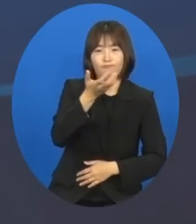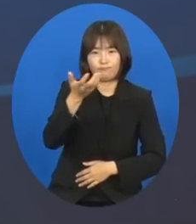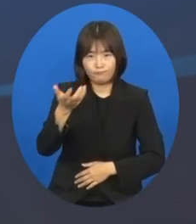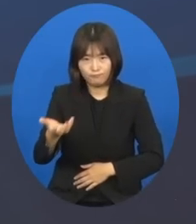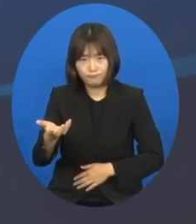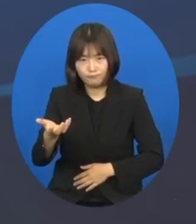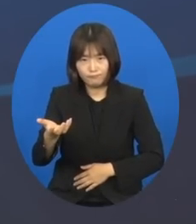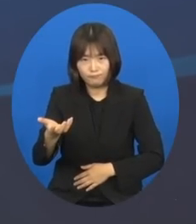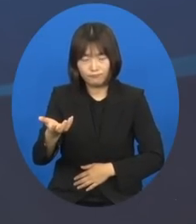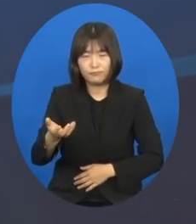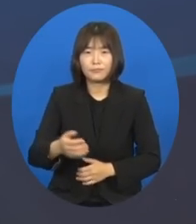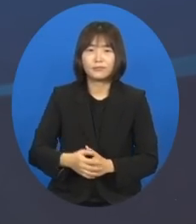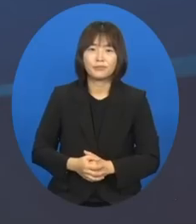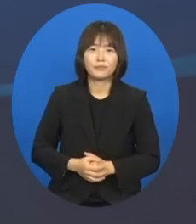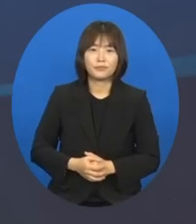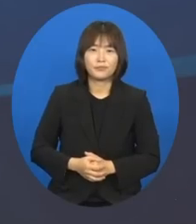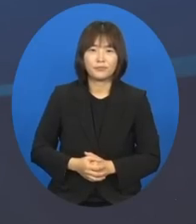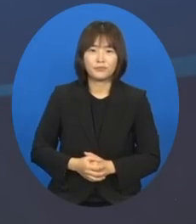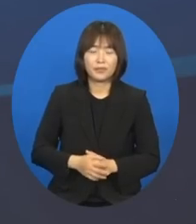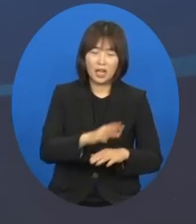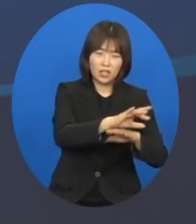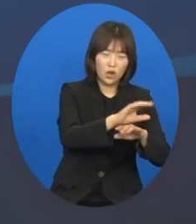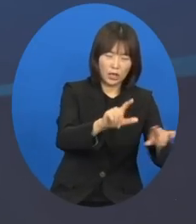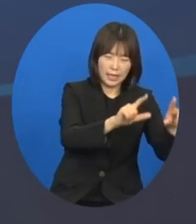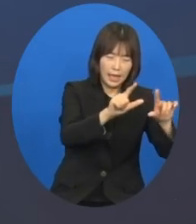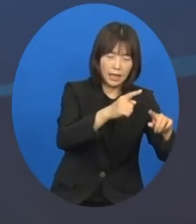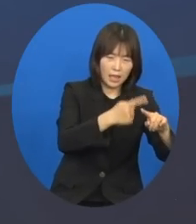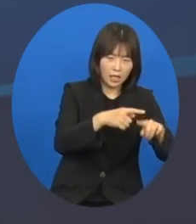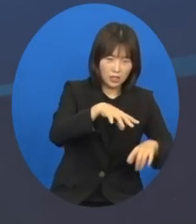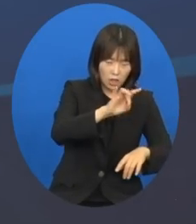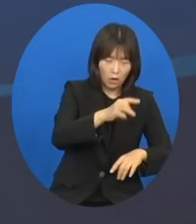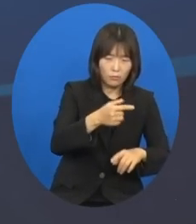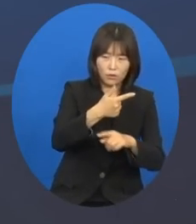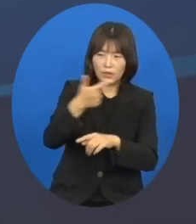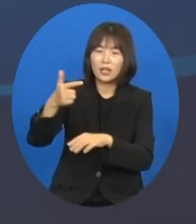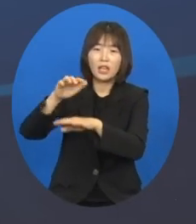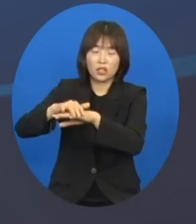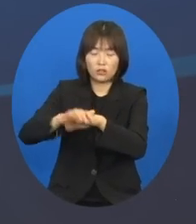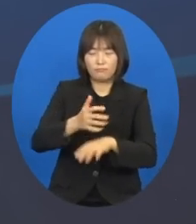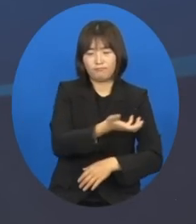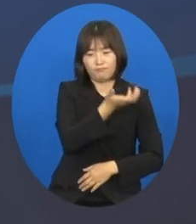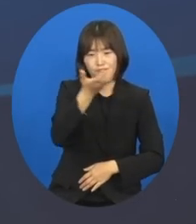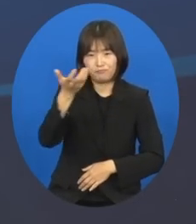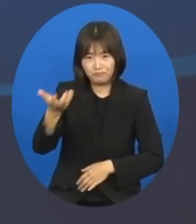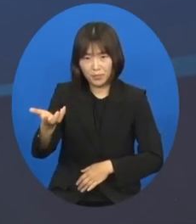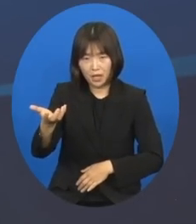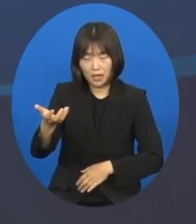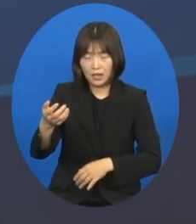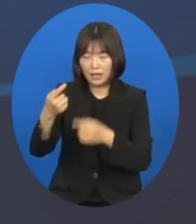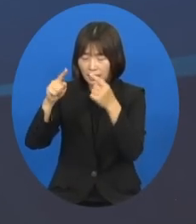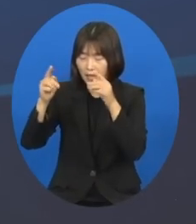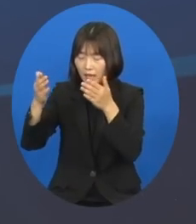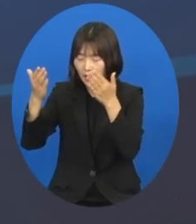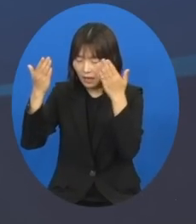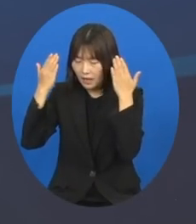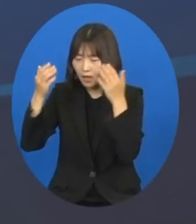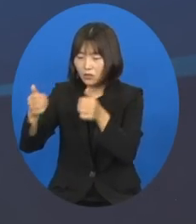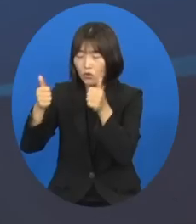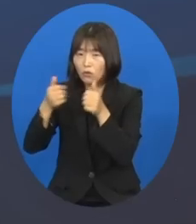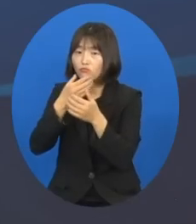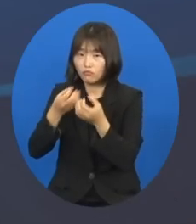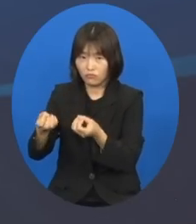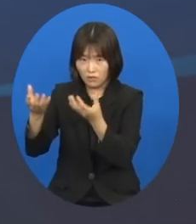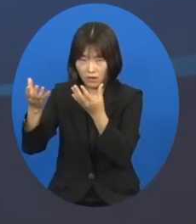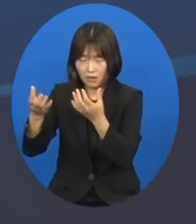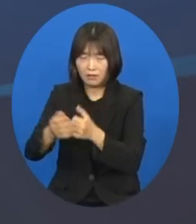처음으로 북쪽으로 올라오신 겁니다 저 밑에서 제가 코스모스 졸업을 했는데 저희 과에 코스모스 졸업은